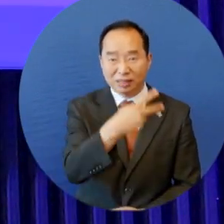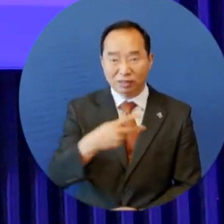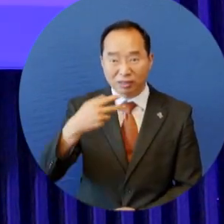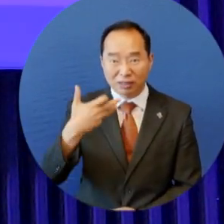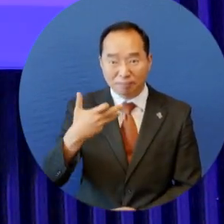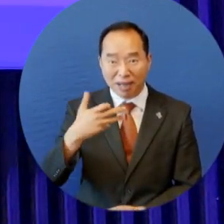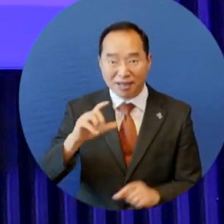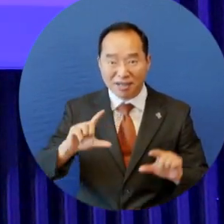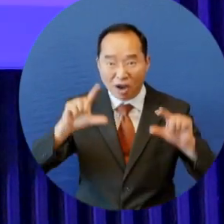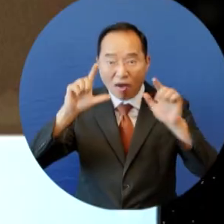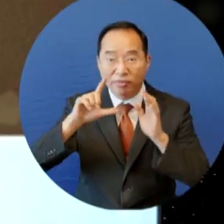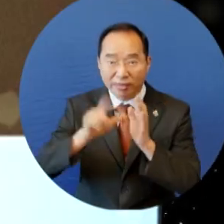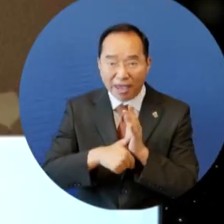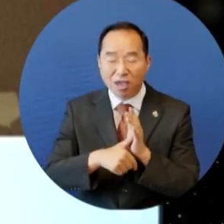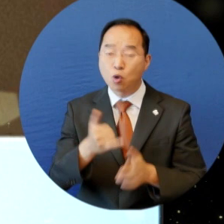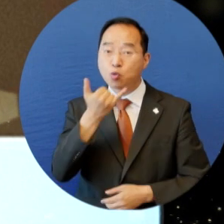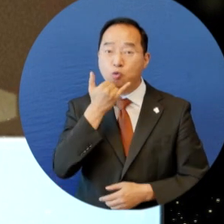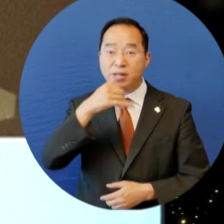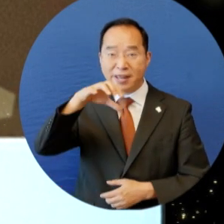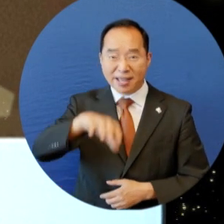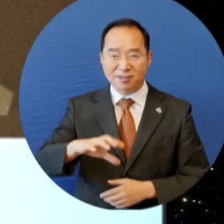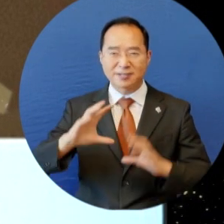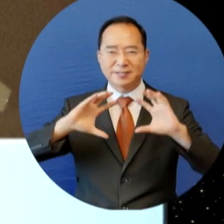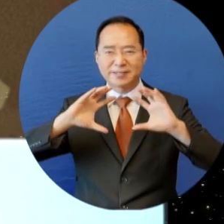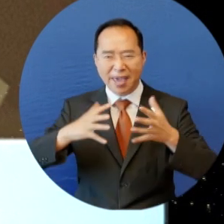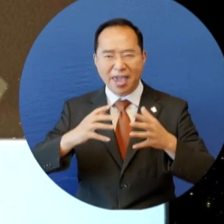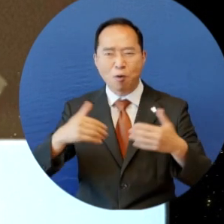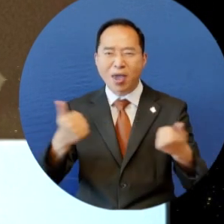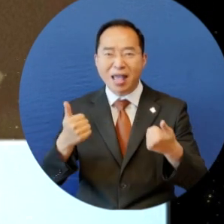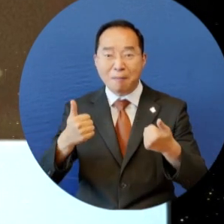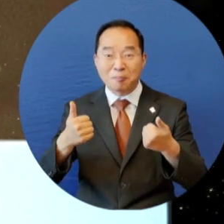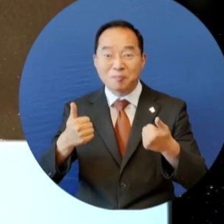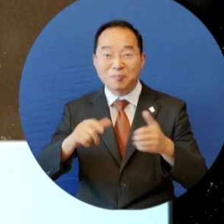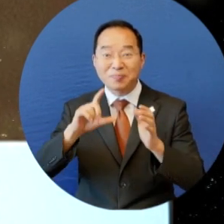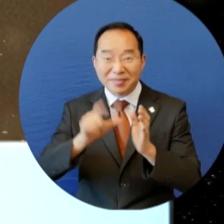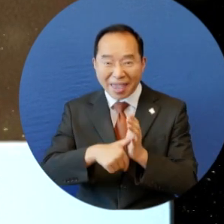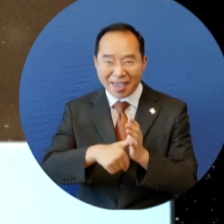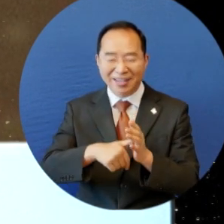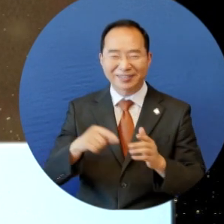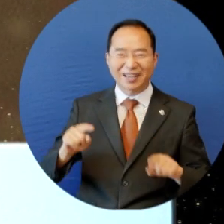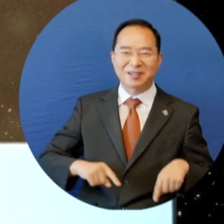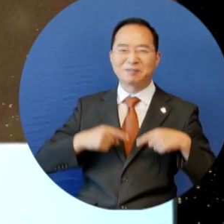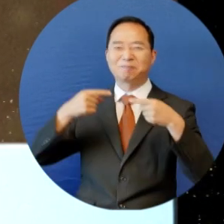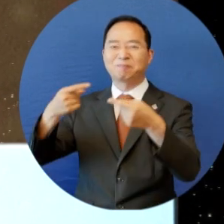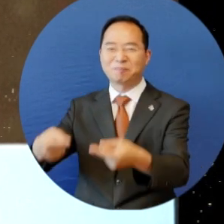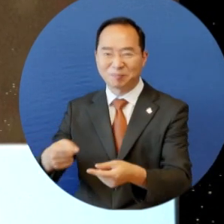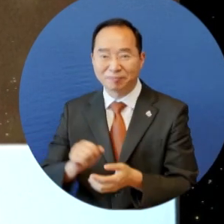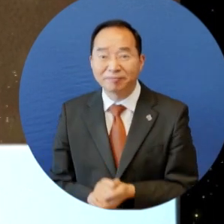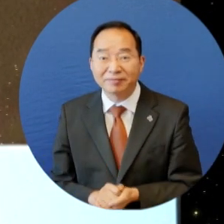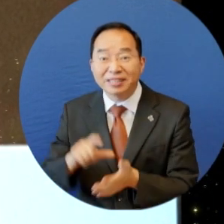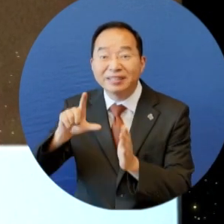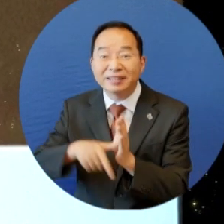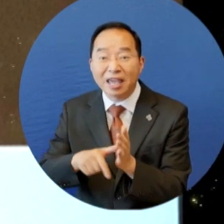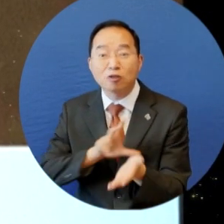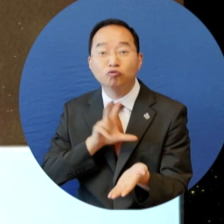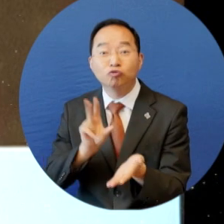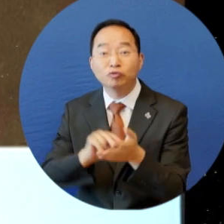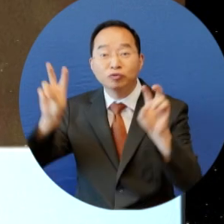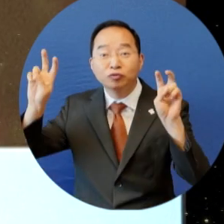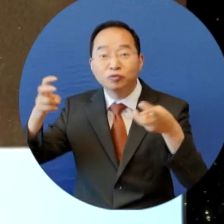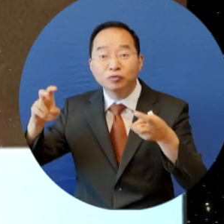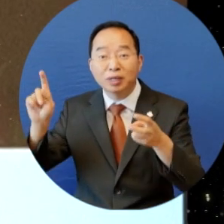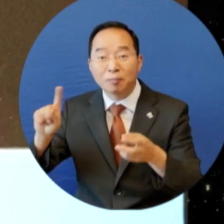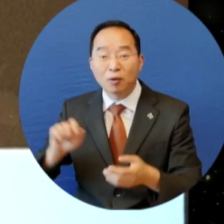제가 베를린에서 열린 육류 소비 감축을 위한 세계 정상회담이라는 포럼에 참석을 했는데요.